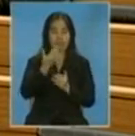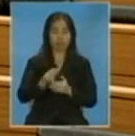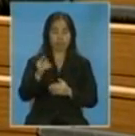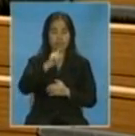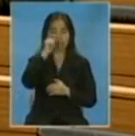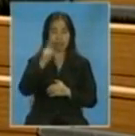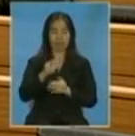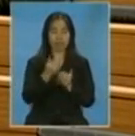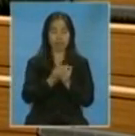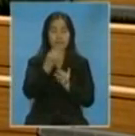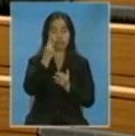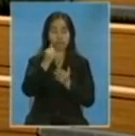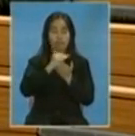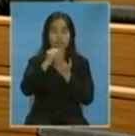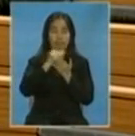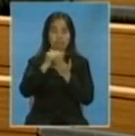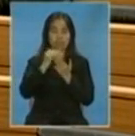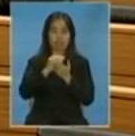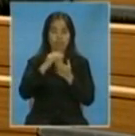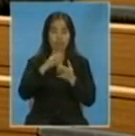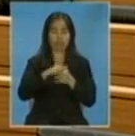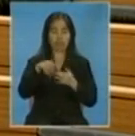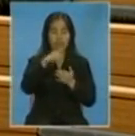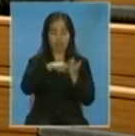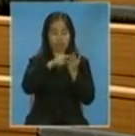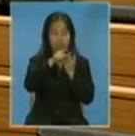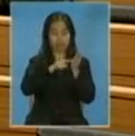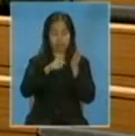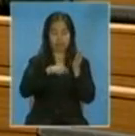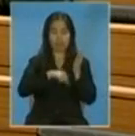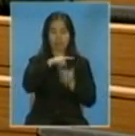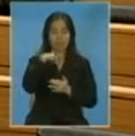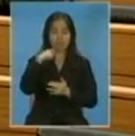กี่แสนล้านสำหรับชดเชยความเสียหายรถไฟทั้ง3เส้นทาง